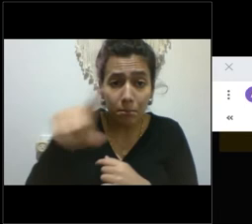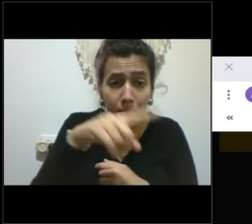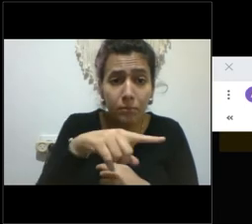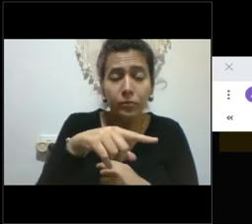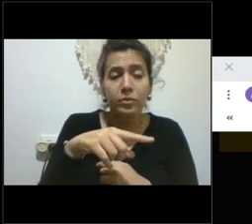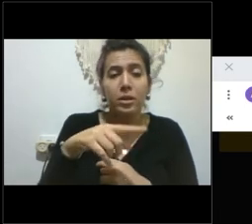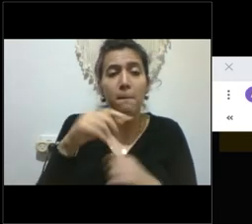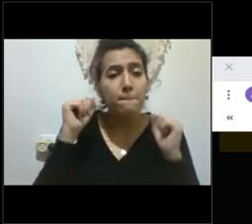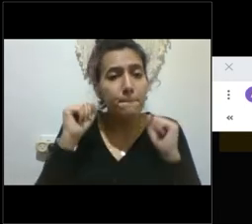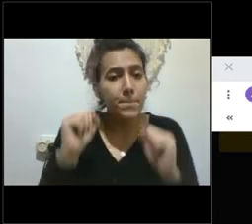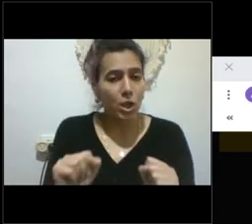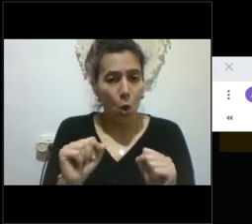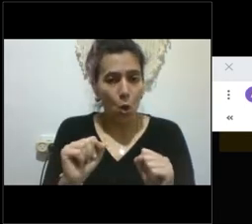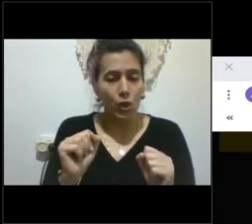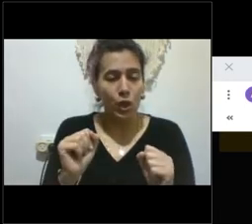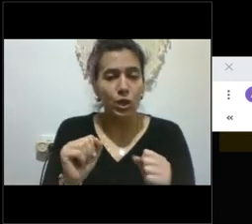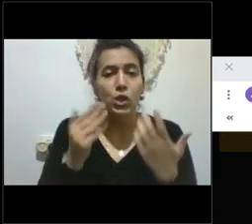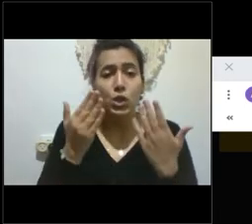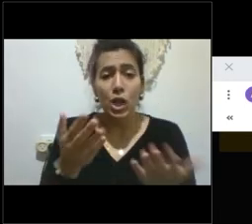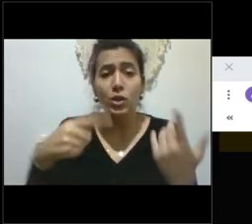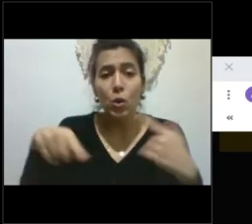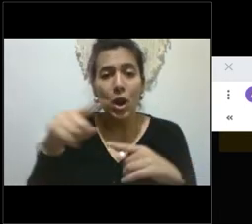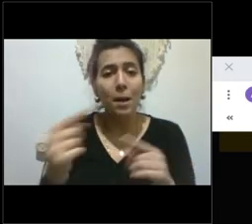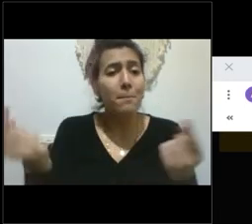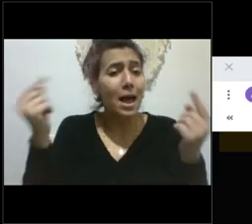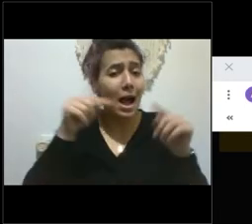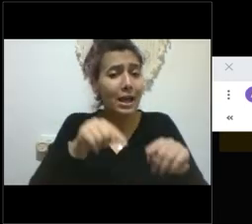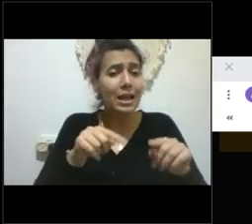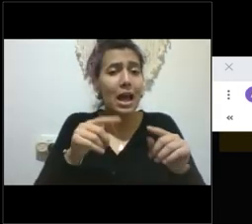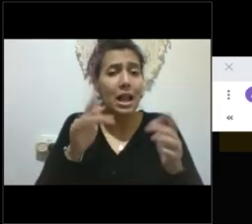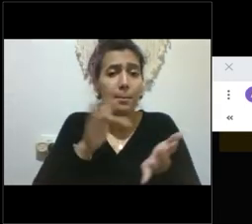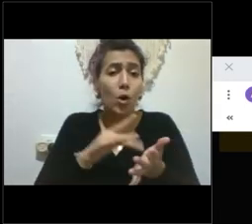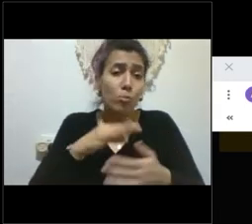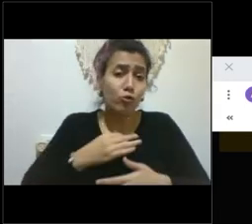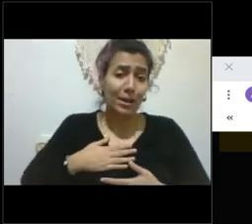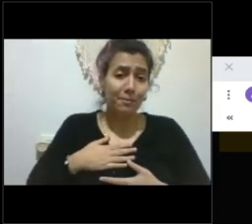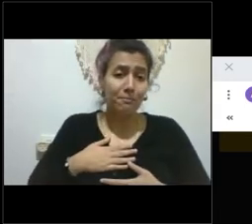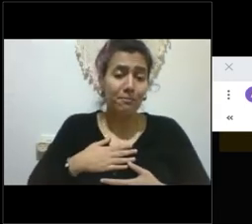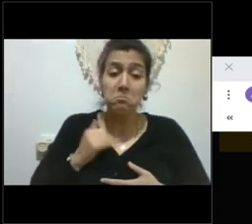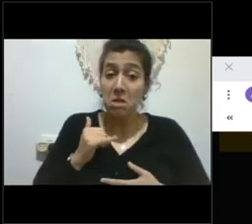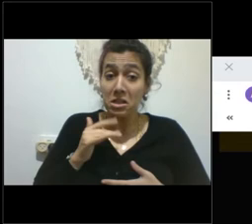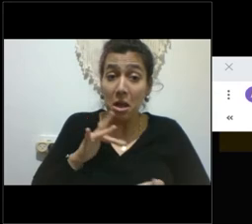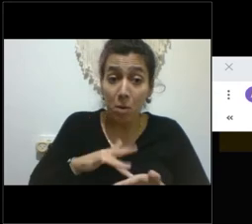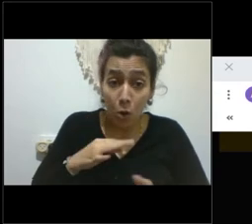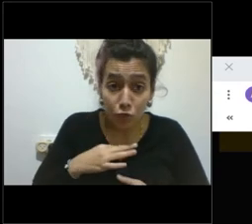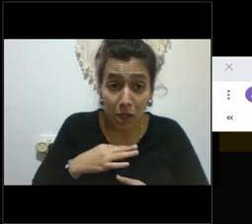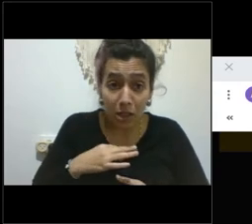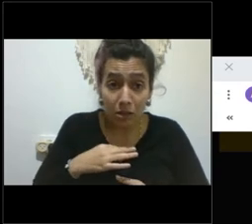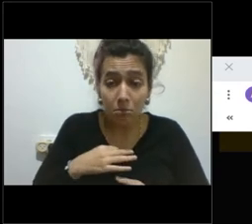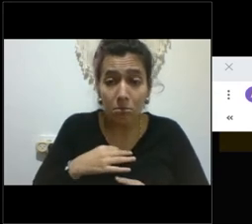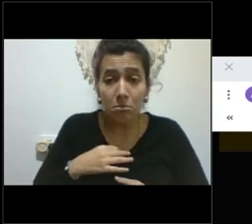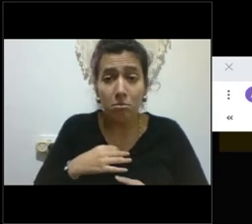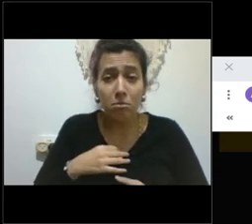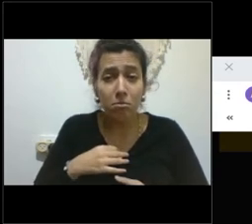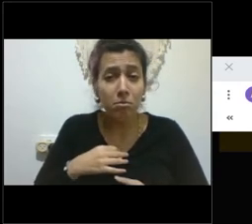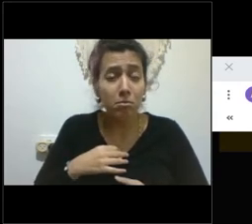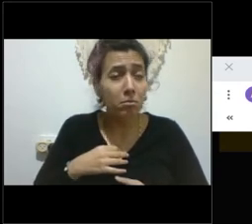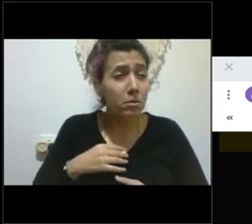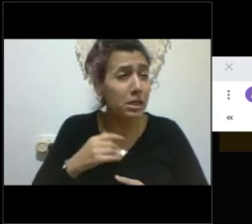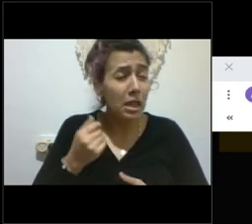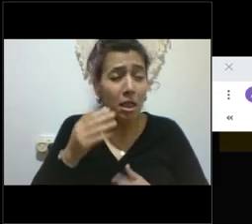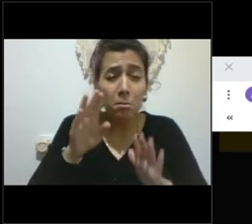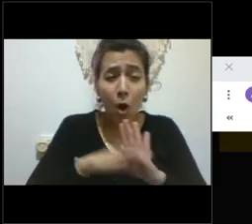שיעזור לכם בסופו של דבר להגיע למקום שלי. מה זה המקום שלי? אני תוך 5 שנים, קצת פחות אפילו, תוך